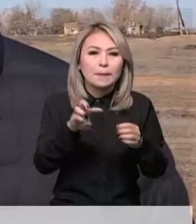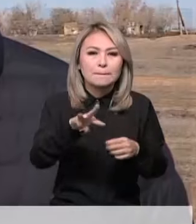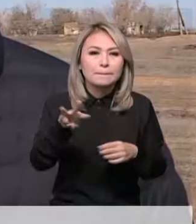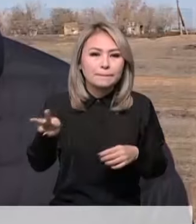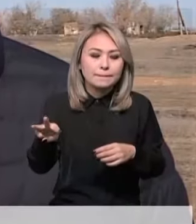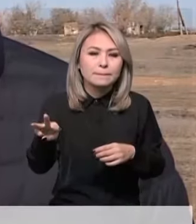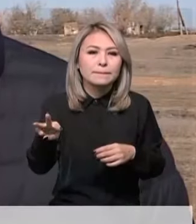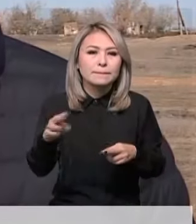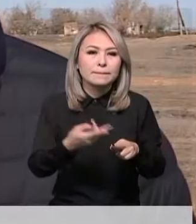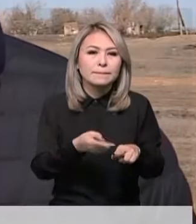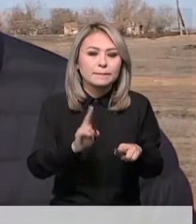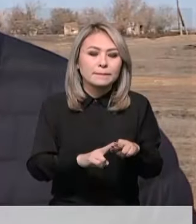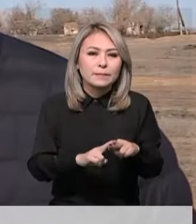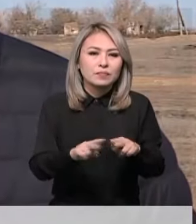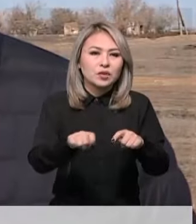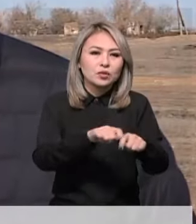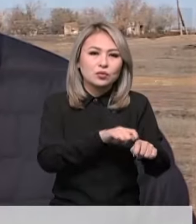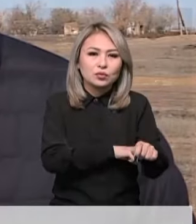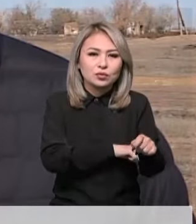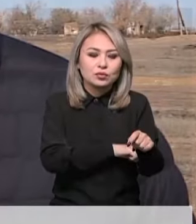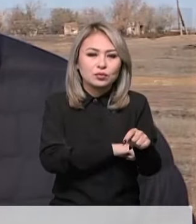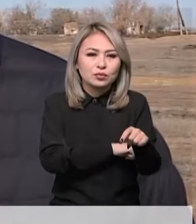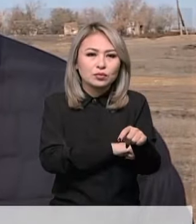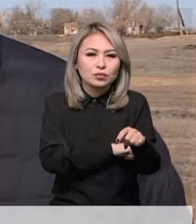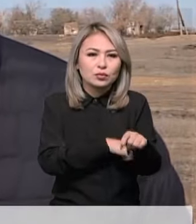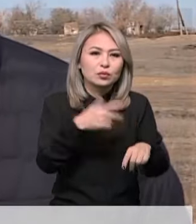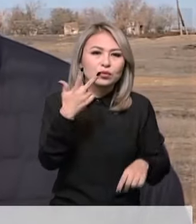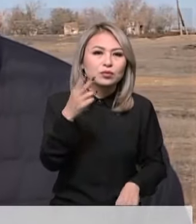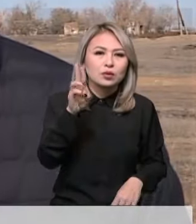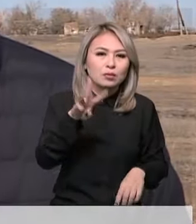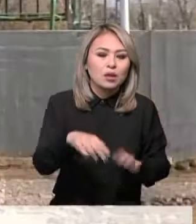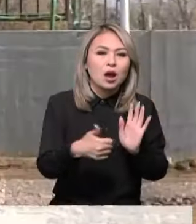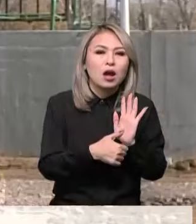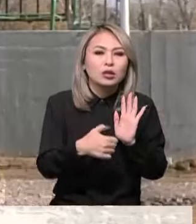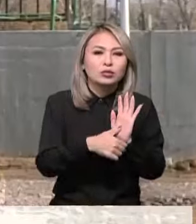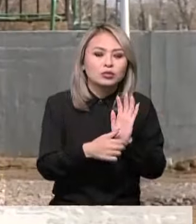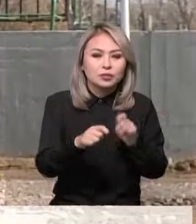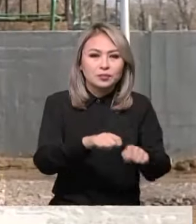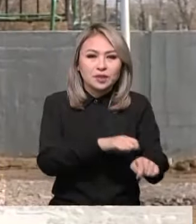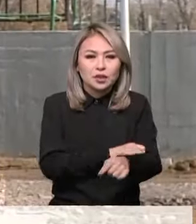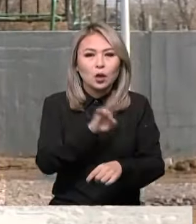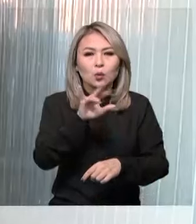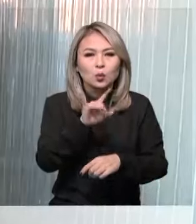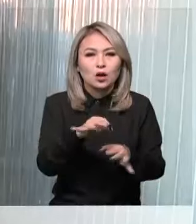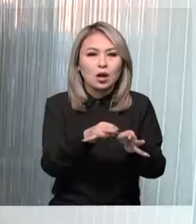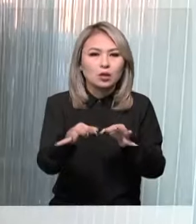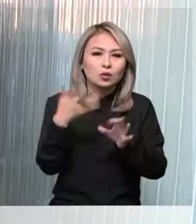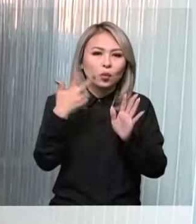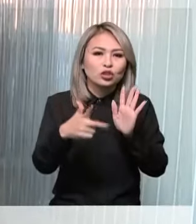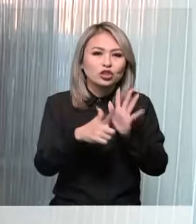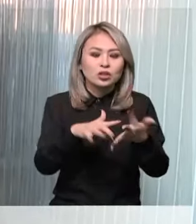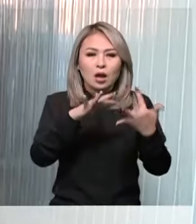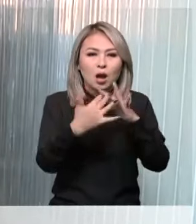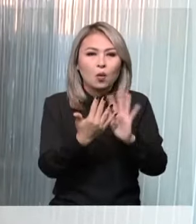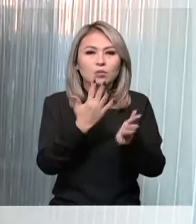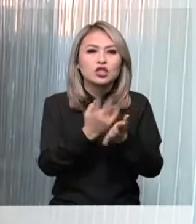миллиметр. Оның ұзындығы 3 километр 600 метр. Нұра ауданына қарасты 37 ауыл бар, соның